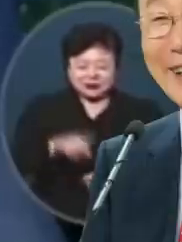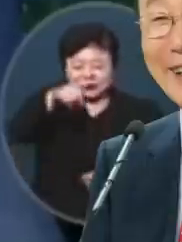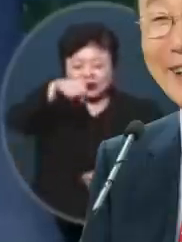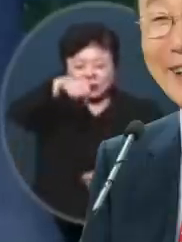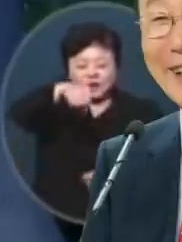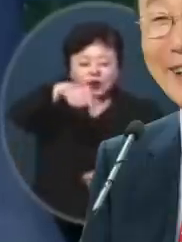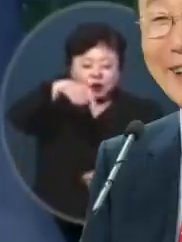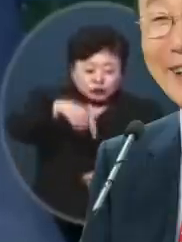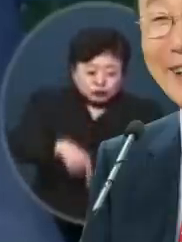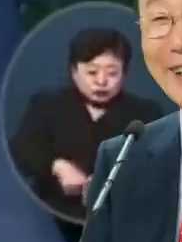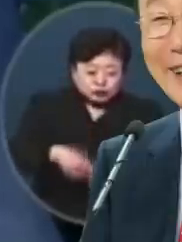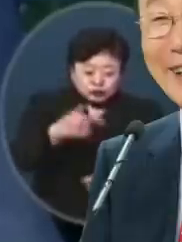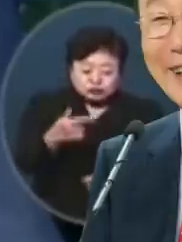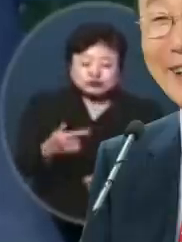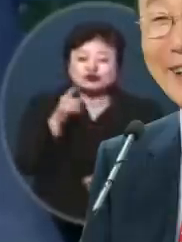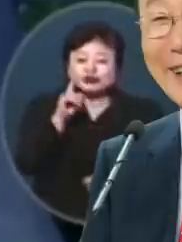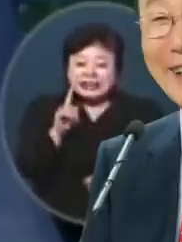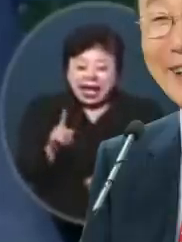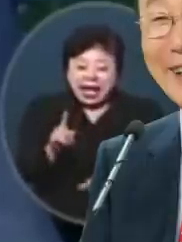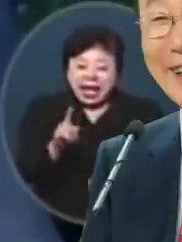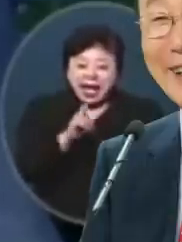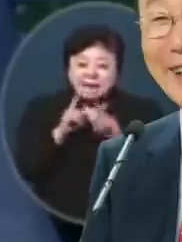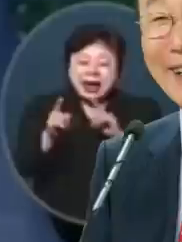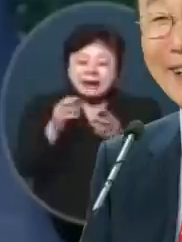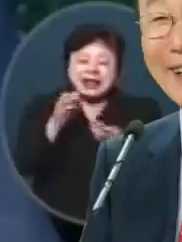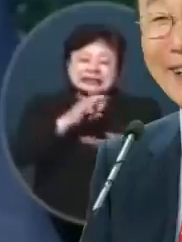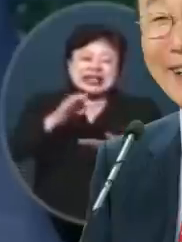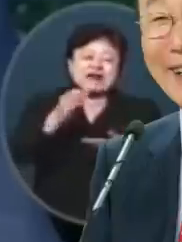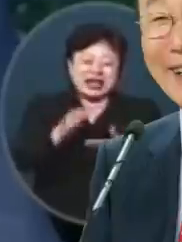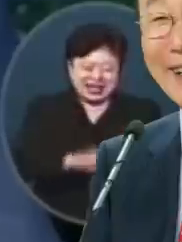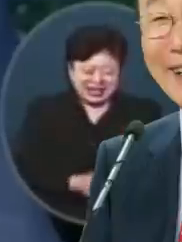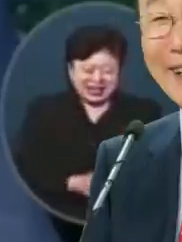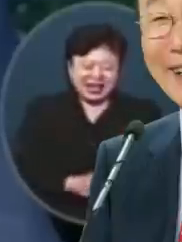그 꾸나를 지금부터 많이 사용하십시오